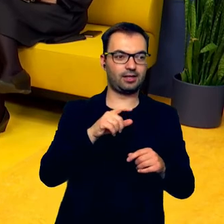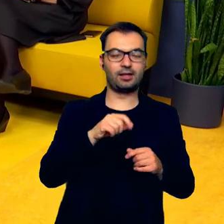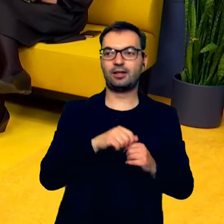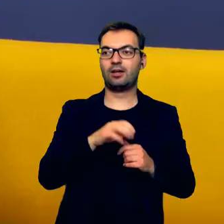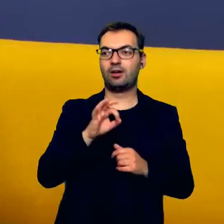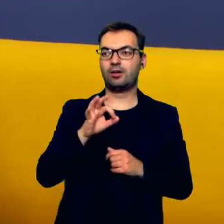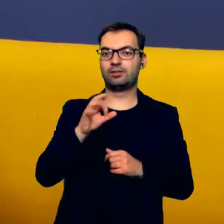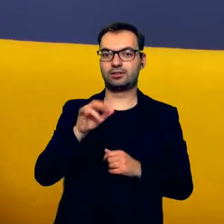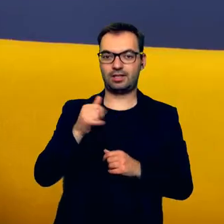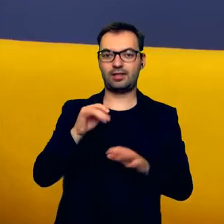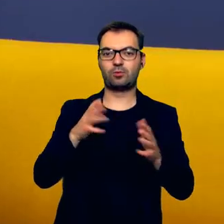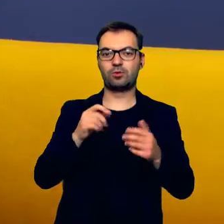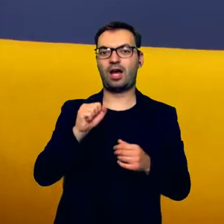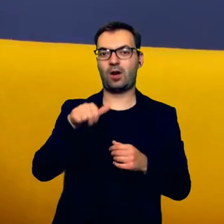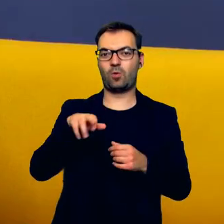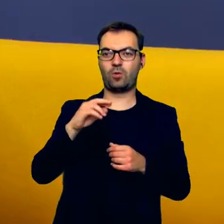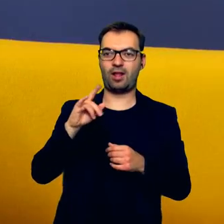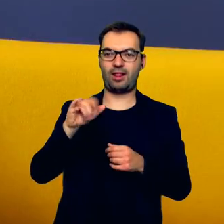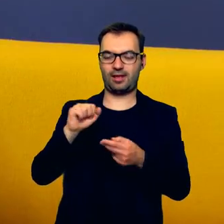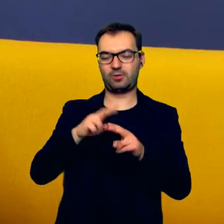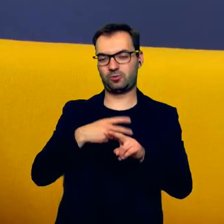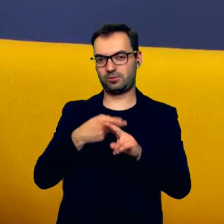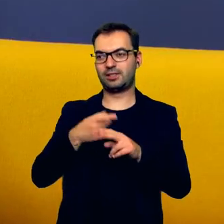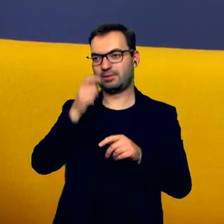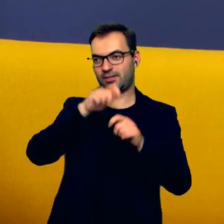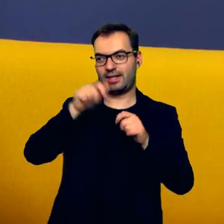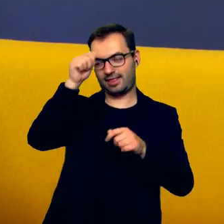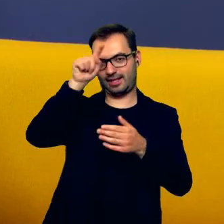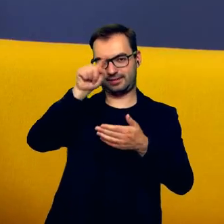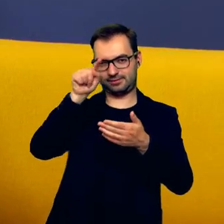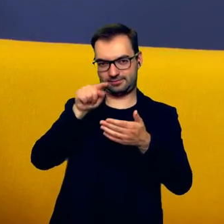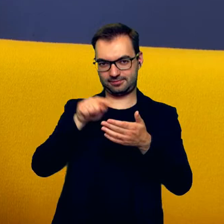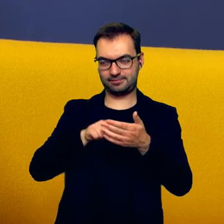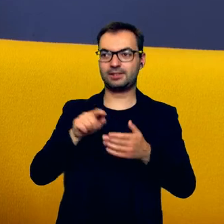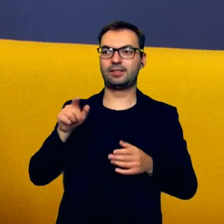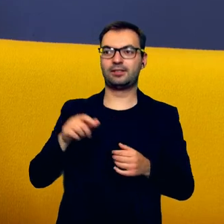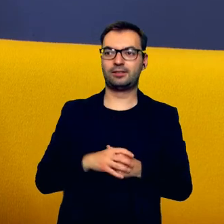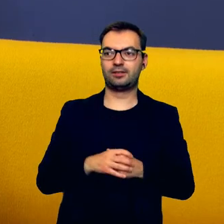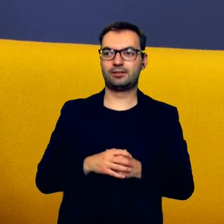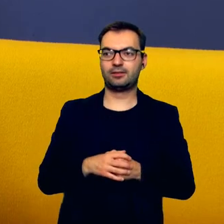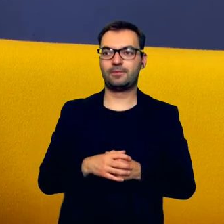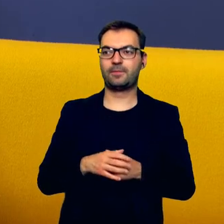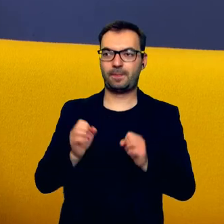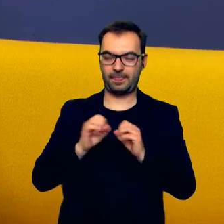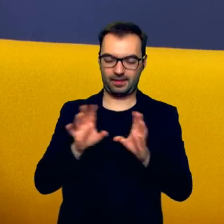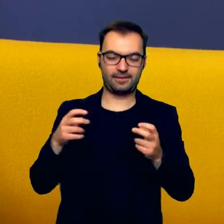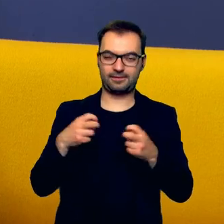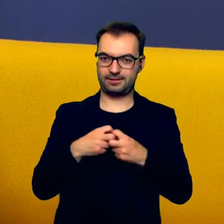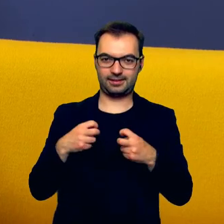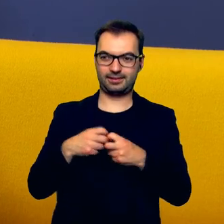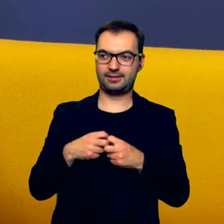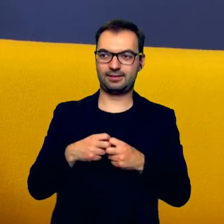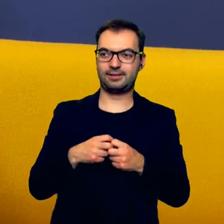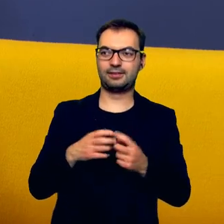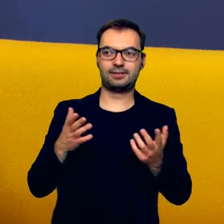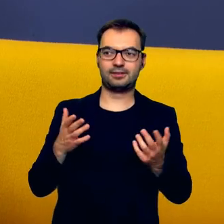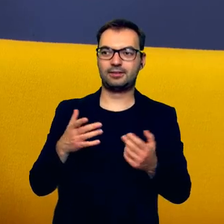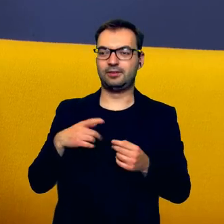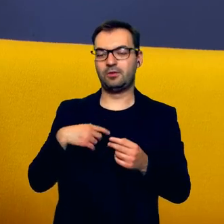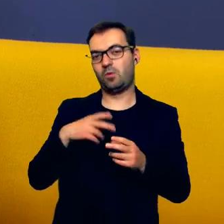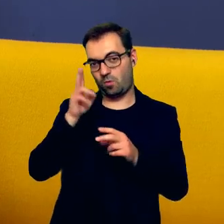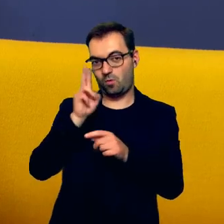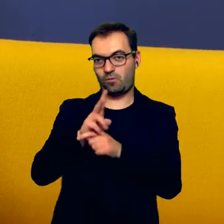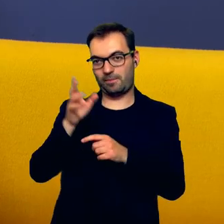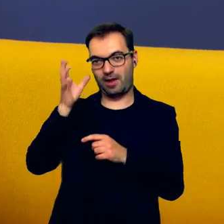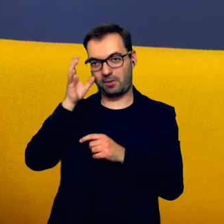a Oskiada to jest Aurelia. Sprawdziłem to w pewnym wykazie nazwisk ormiańskich w internecie oczywiście, bo tutaj nie sięgałem jakoś głębiej. Aha. I